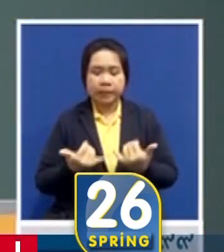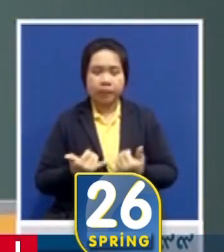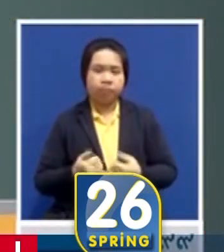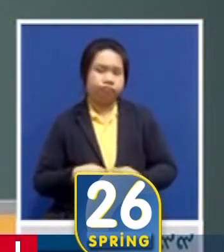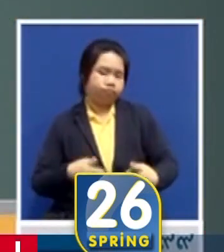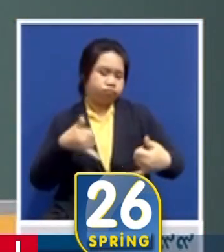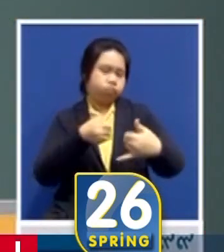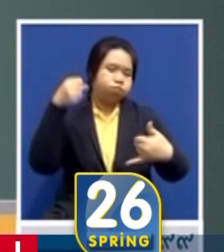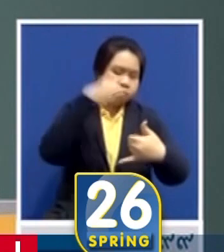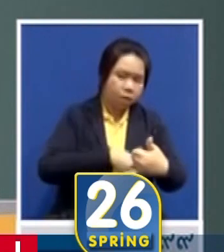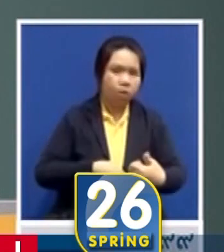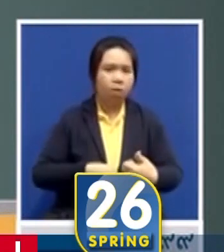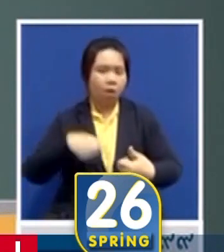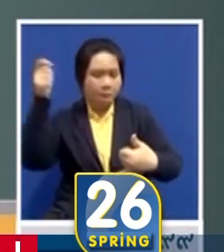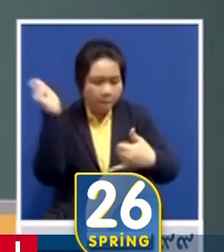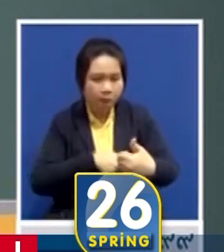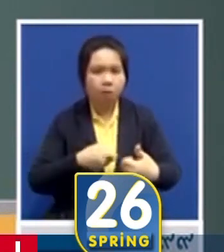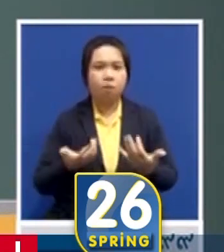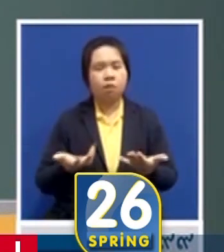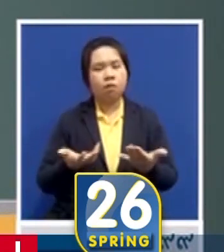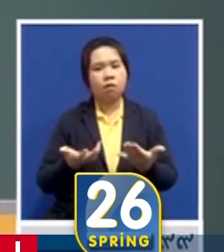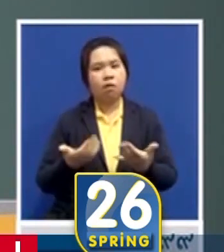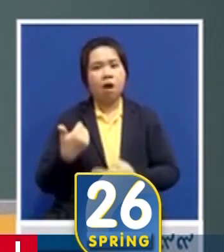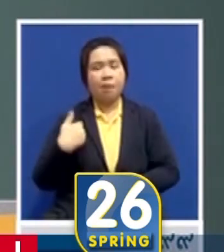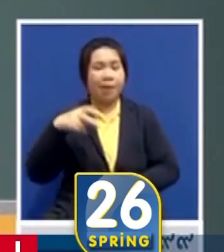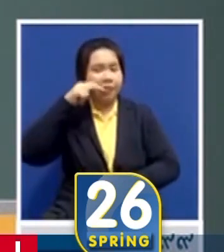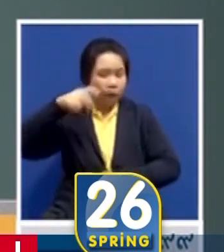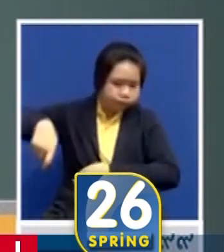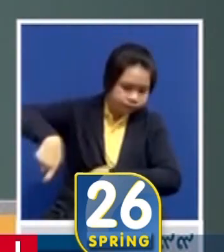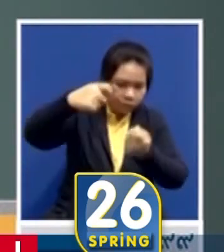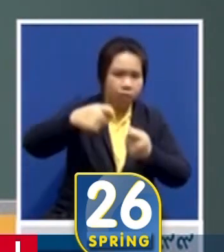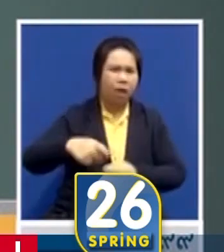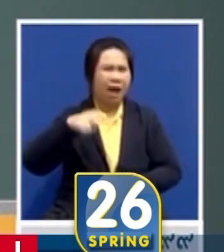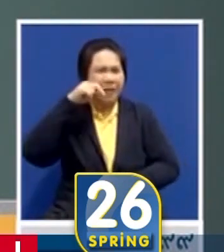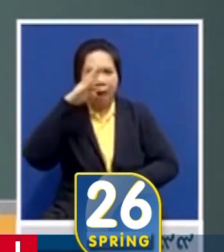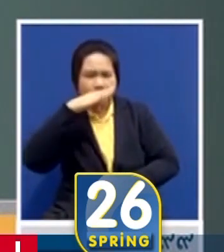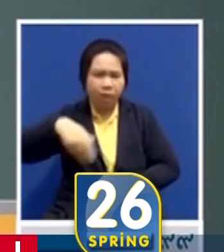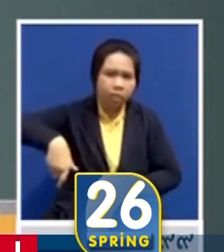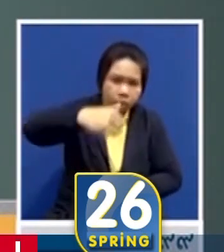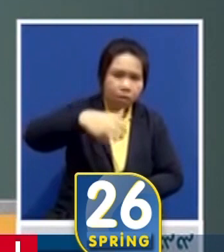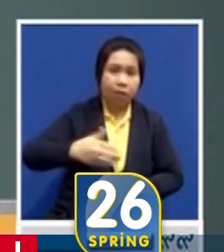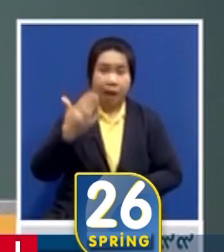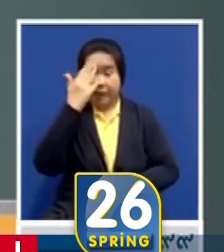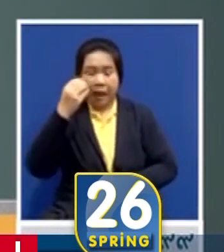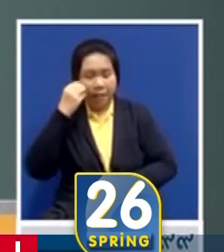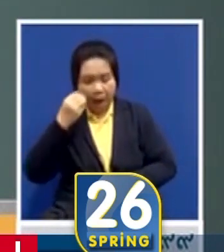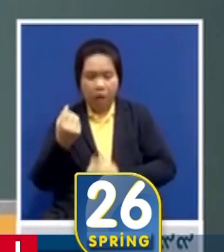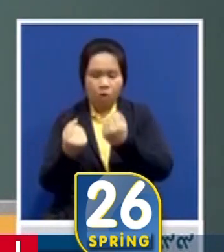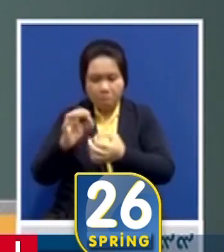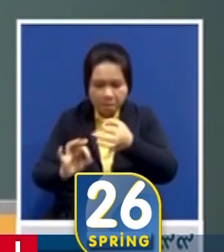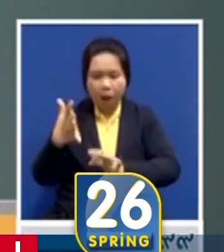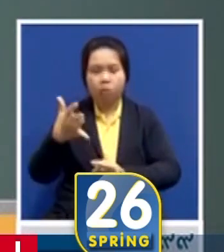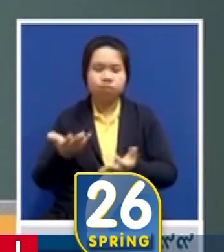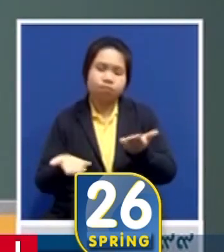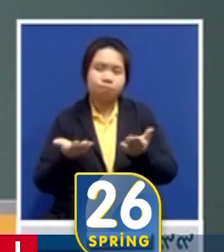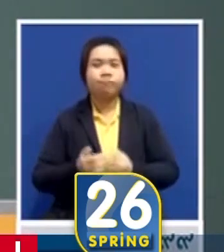เสื้อที่เปื้อนเลือดของนายศิรวิทย์มาประกอบกระทู้ถามสดนะครับแต่ทางประธานไม่อนุญาตเพราะไม่อยากให้มีการเชื่อมโยงกับเหตุ